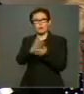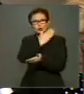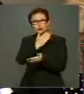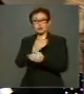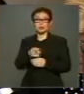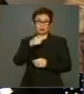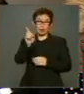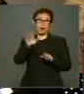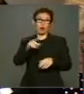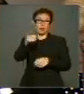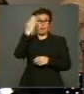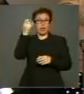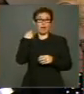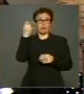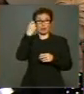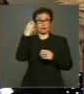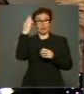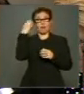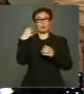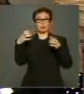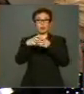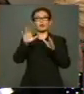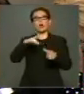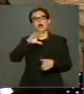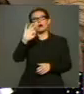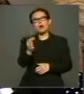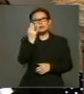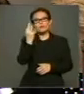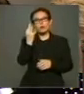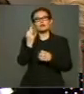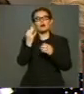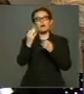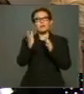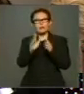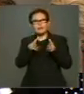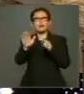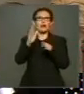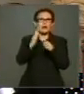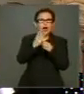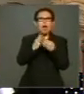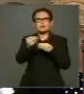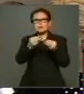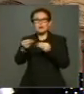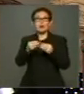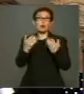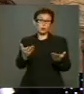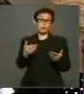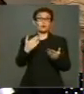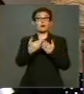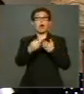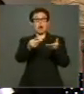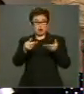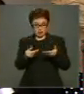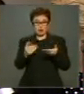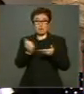Teillä oli kahdeksan vuotta pääministeripuolueena mahdollisuus ratkaista perusväylänpidon rahoitus. Me ollaan tehty päätöksiä sen mukaan, mitä on rahaa ja